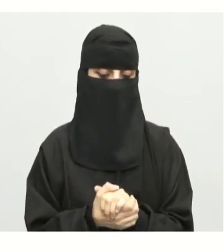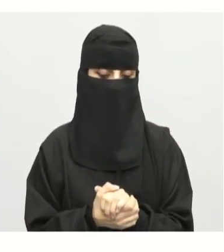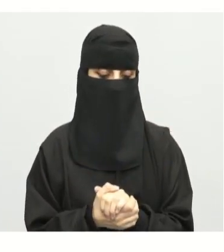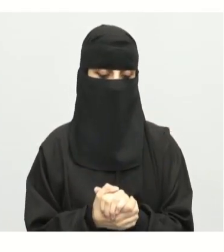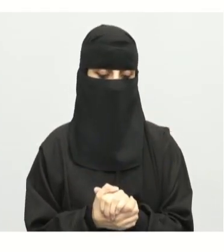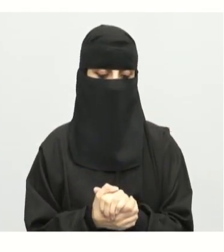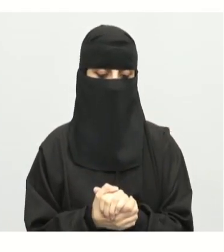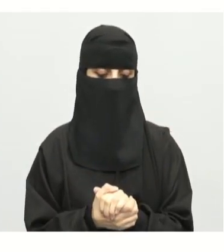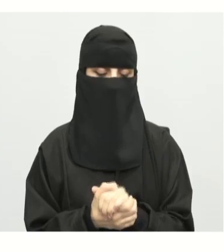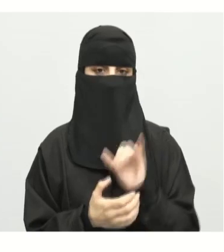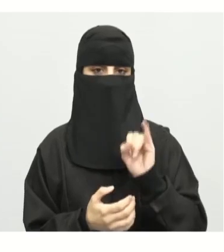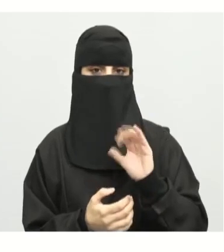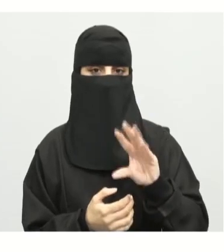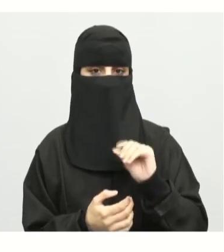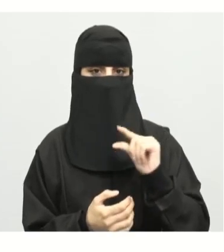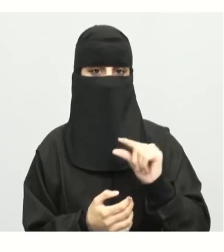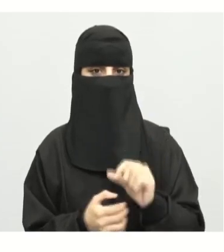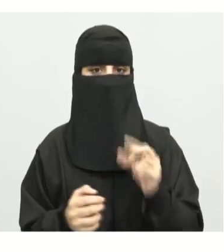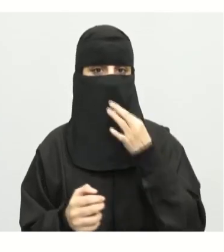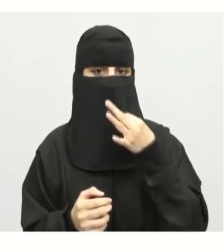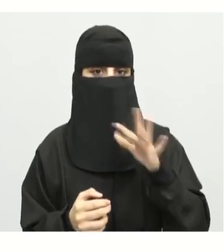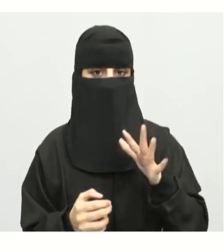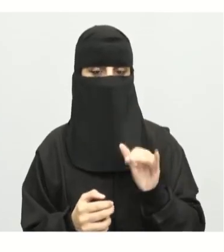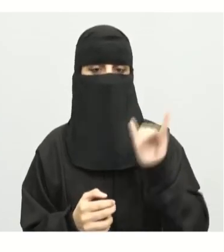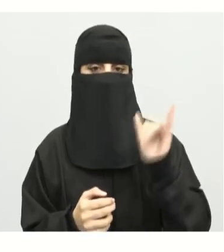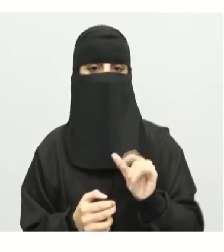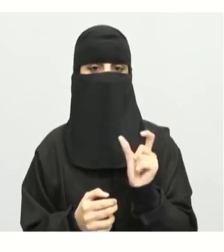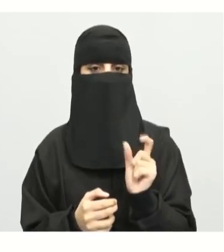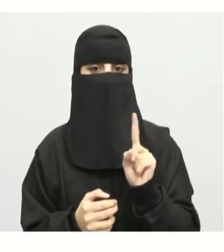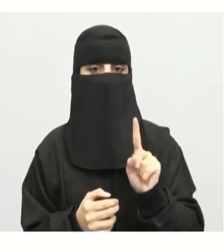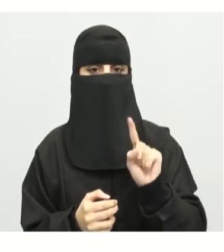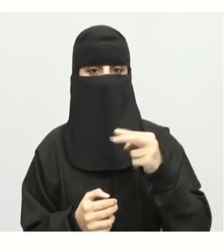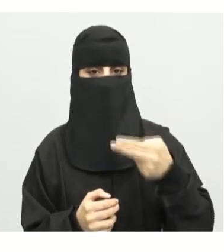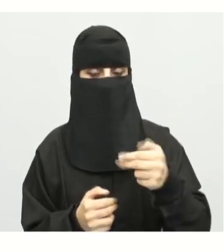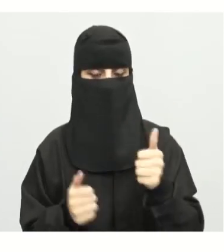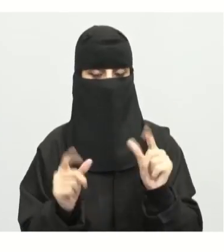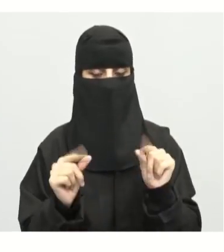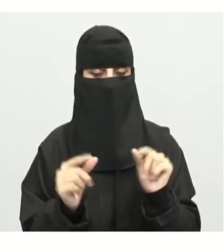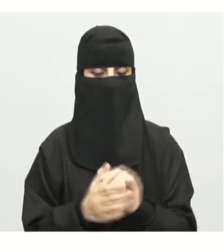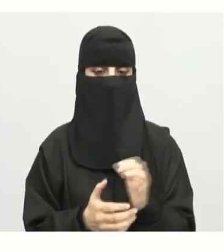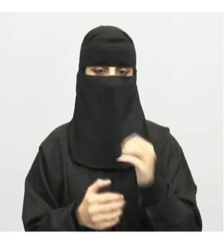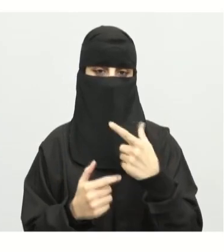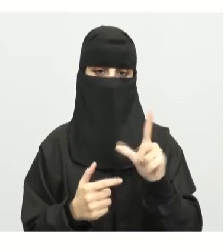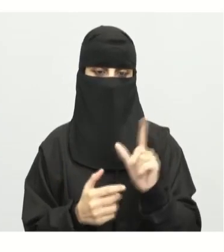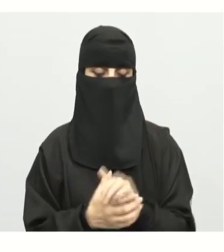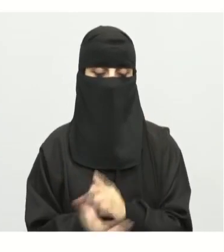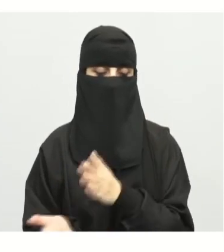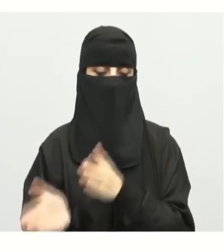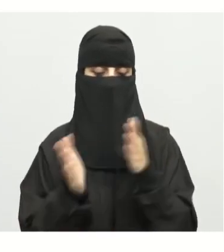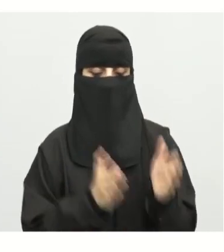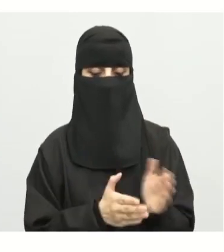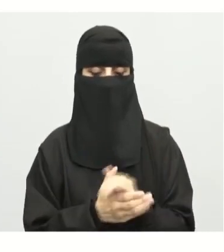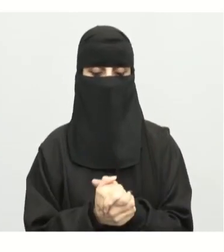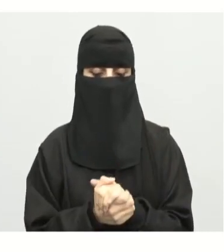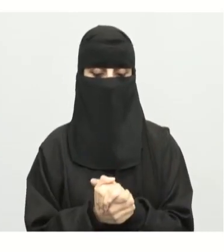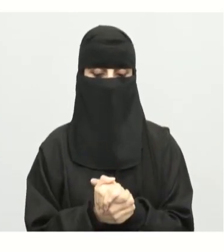المنوره ممتاز ينبع ومهد الذهب اجابه صحيحه ننتقل للنشاط